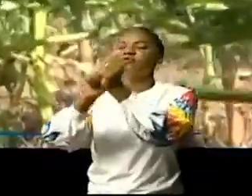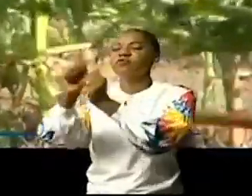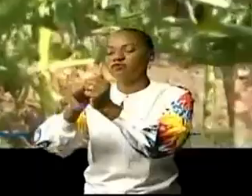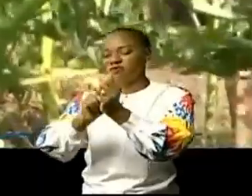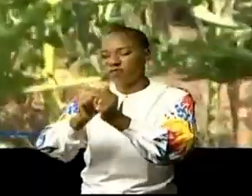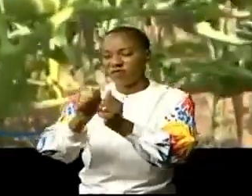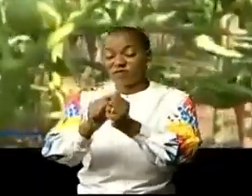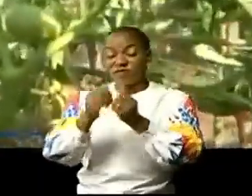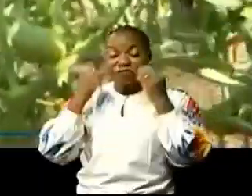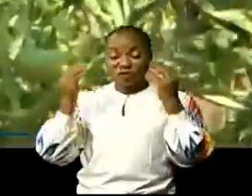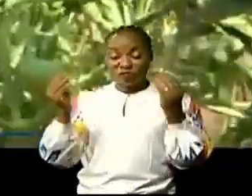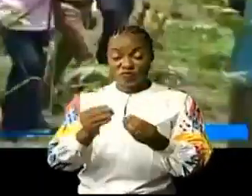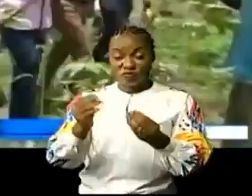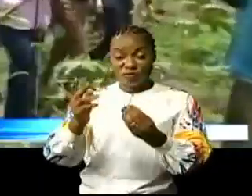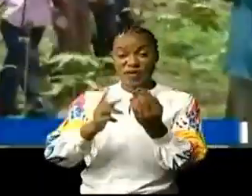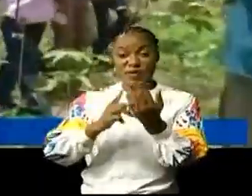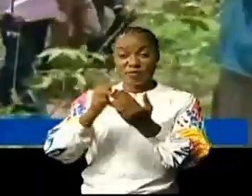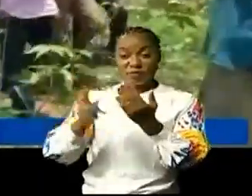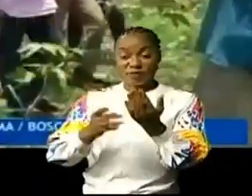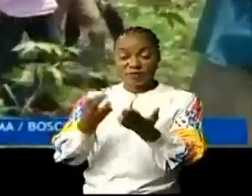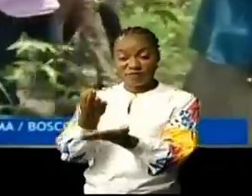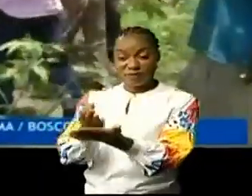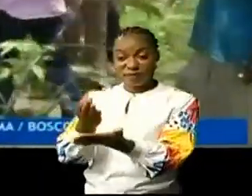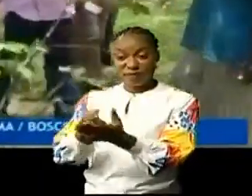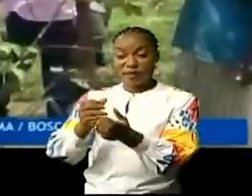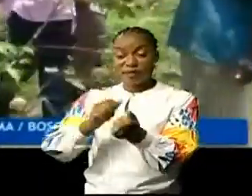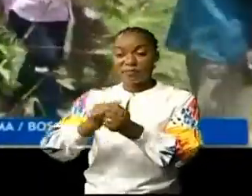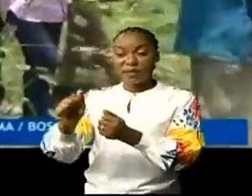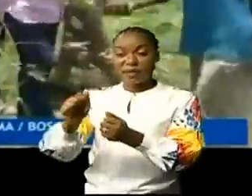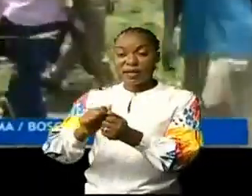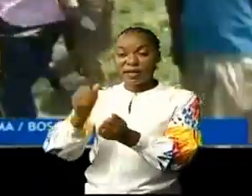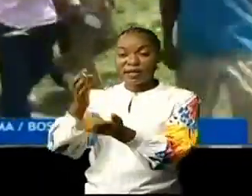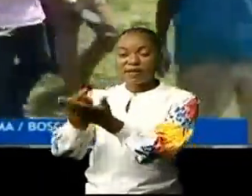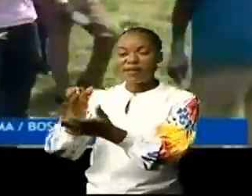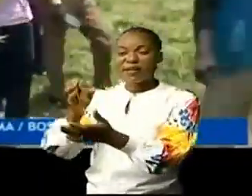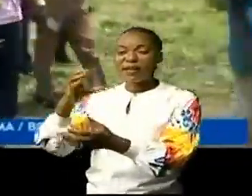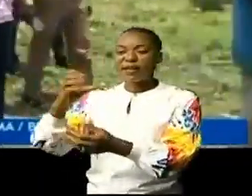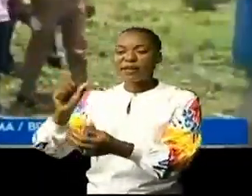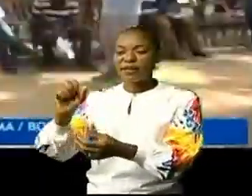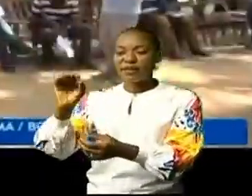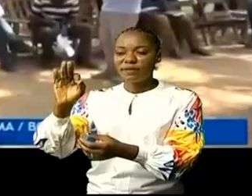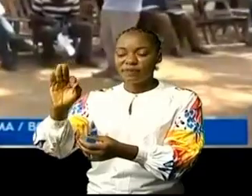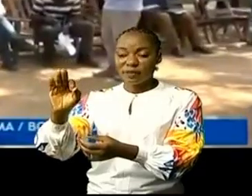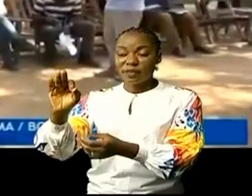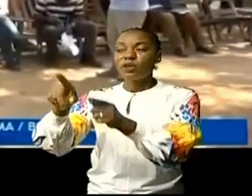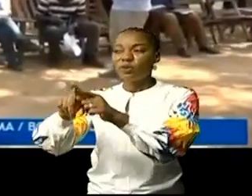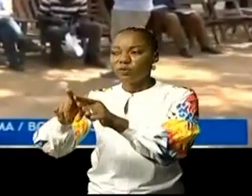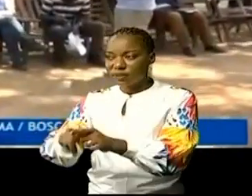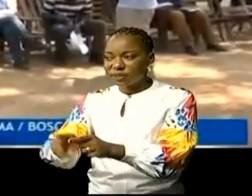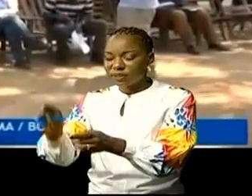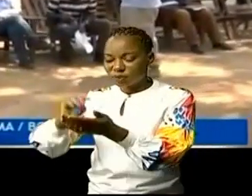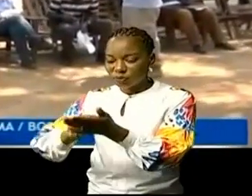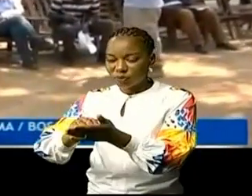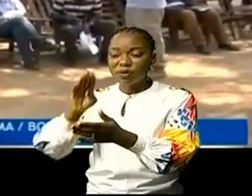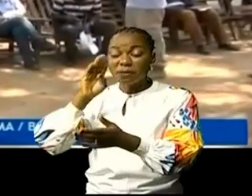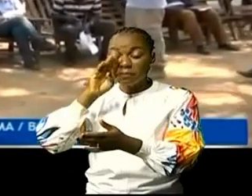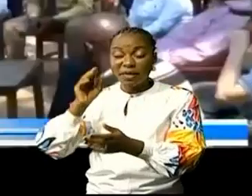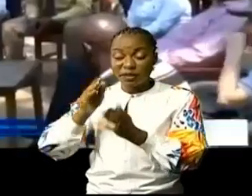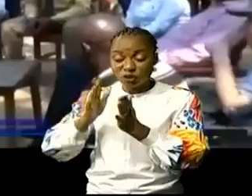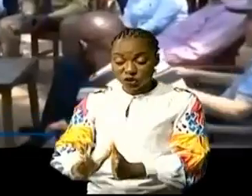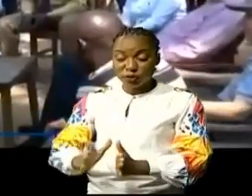forêt. Ce programme est financé par Fonared à travers le fonds CAFI et exécuté par l'agence belge